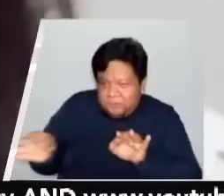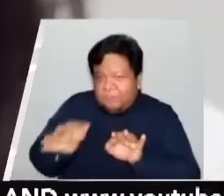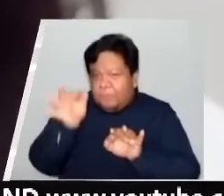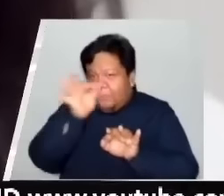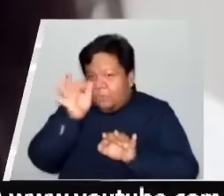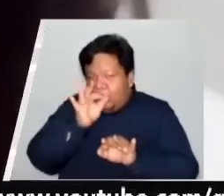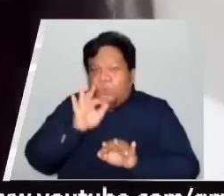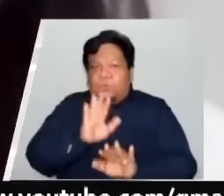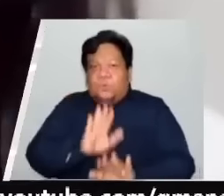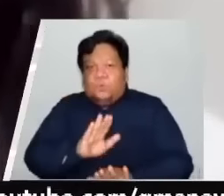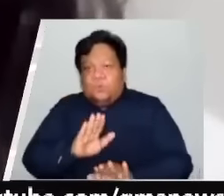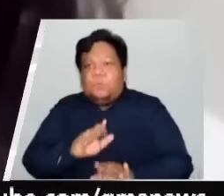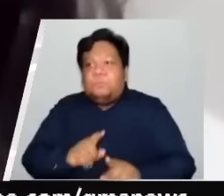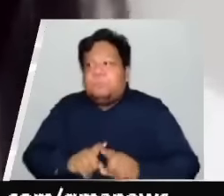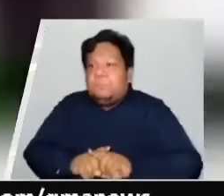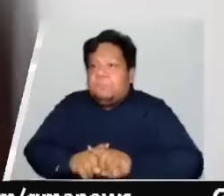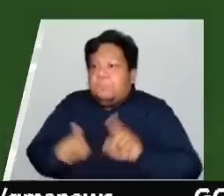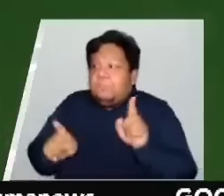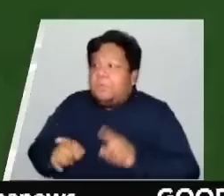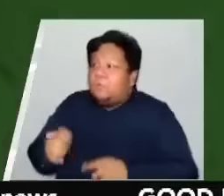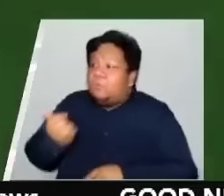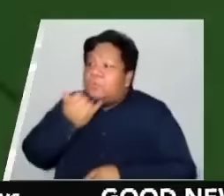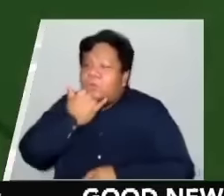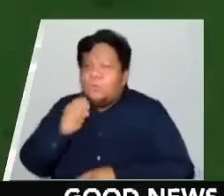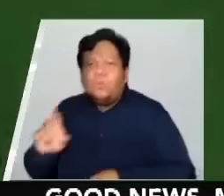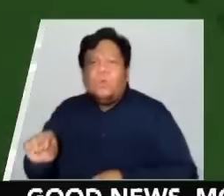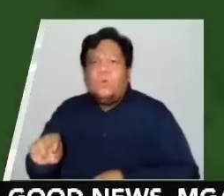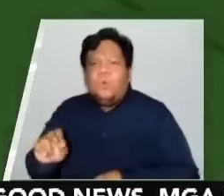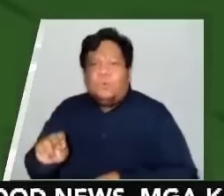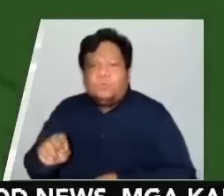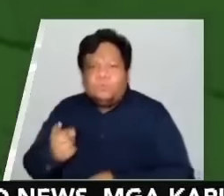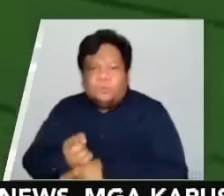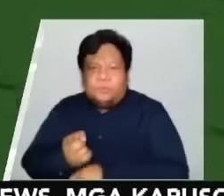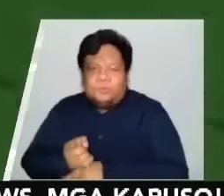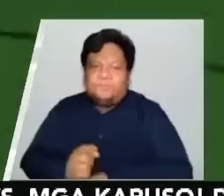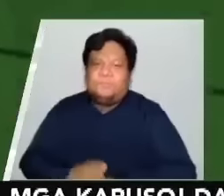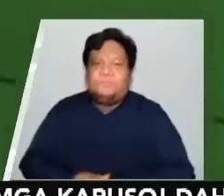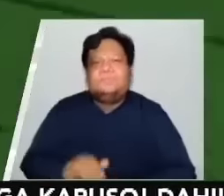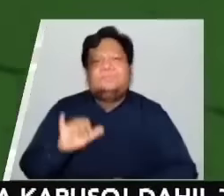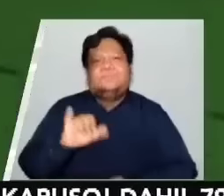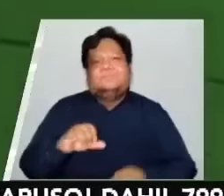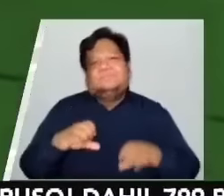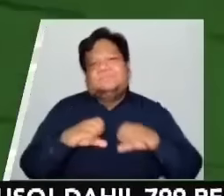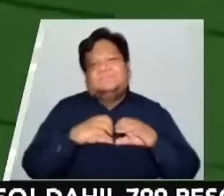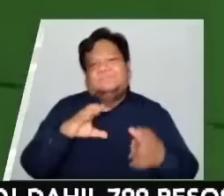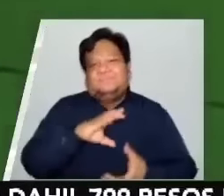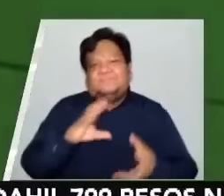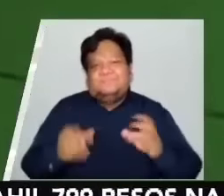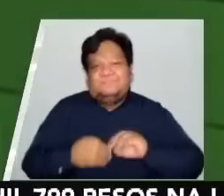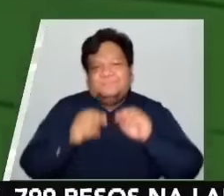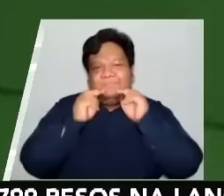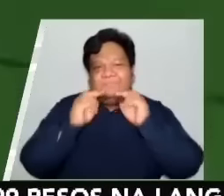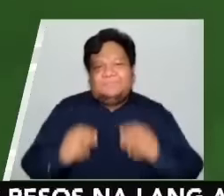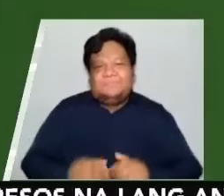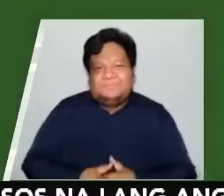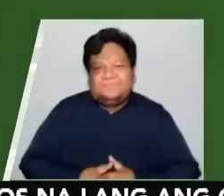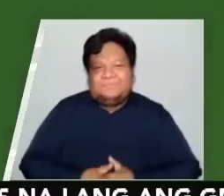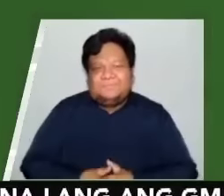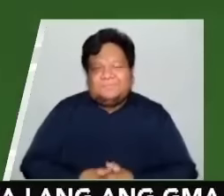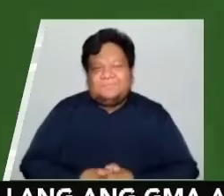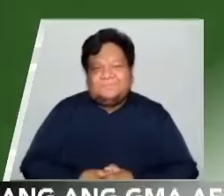pero hindi rin naman mali yung mga sagot nyo. Marisol Abdurrahman, nagbabalita para sa GMA Integrated News.